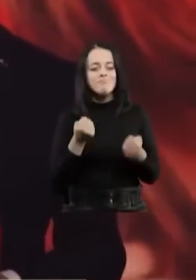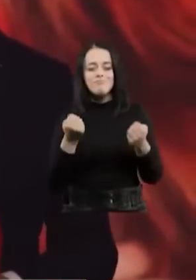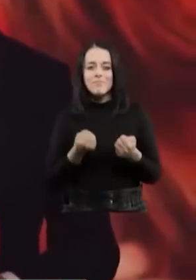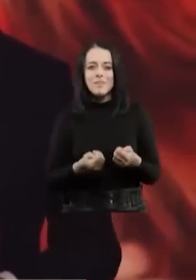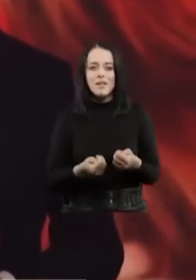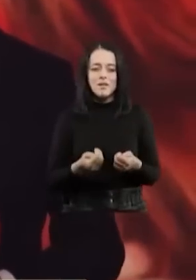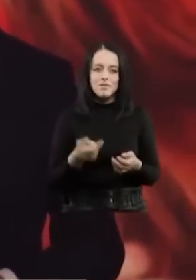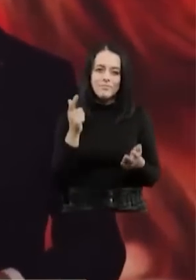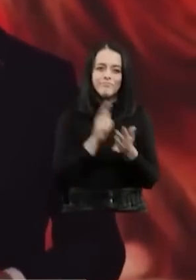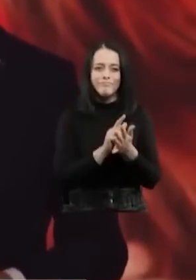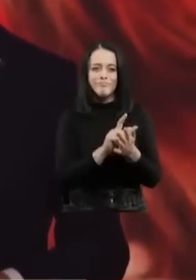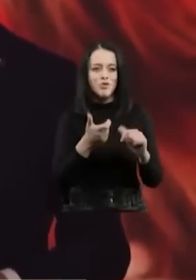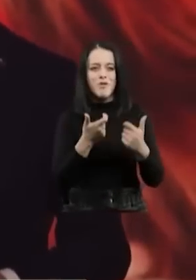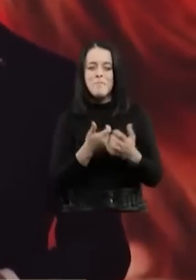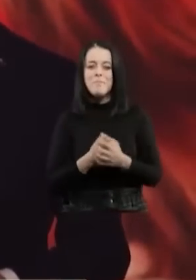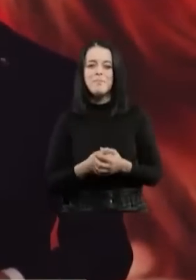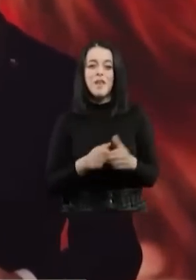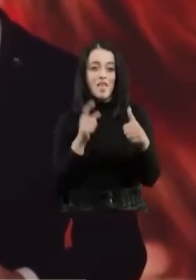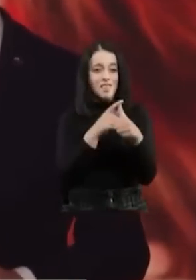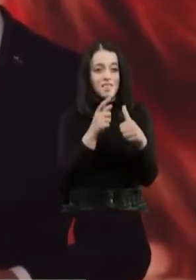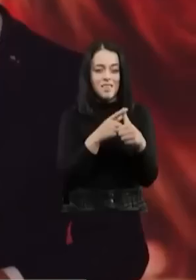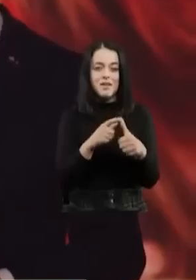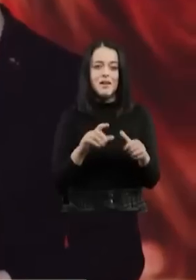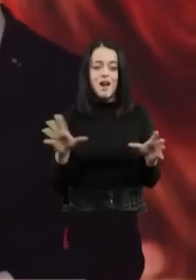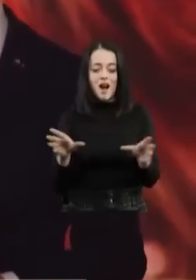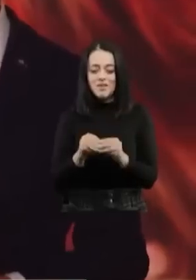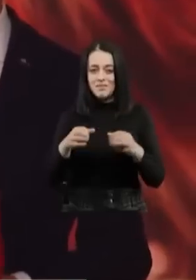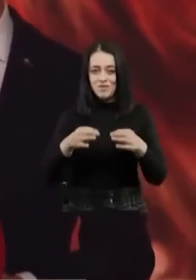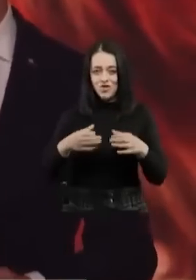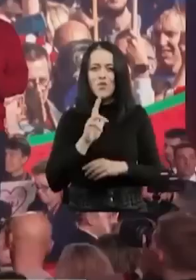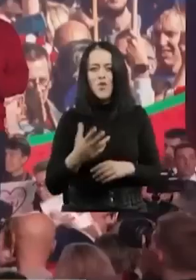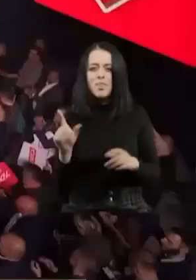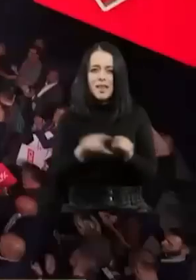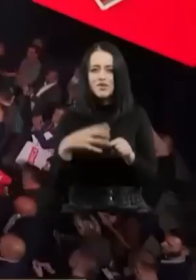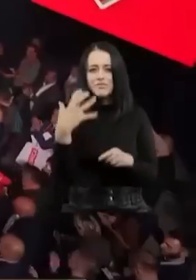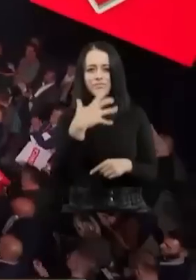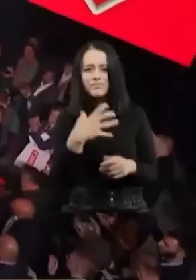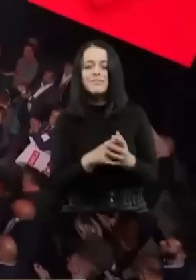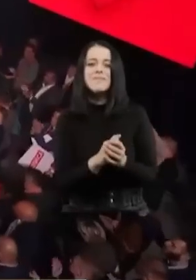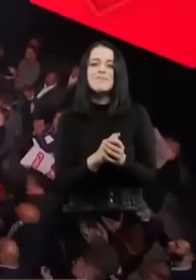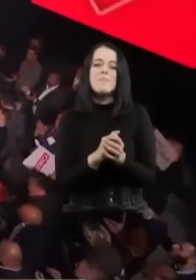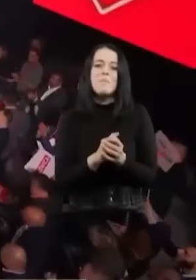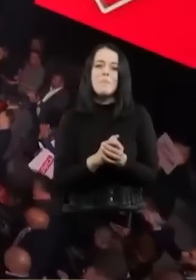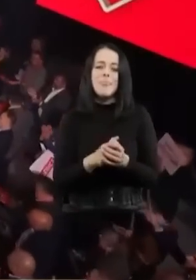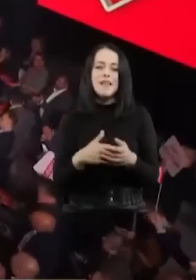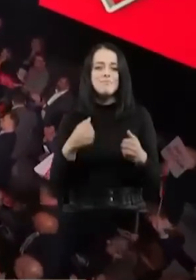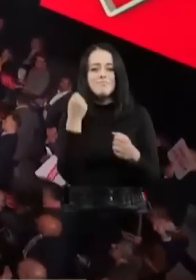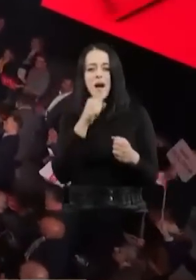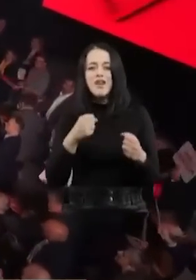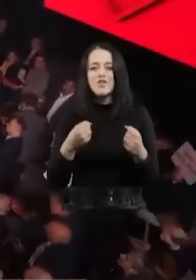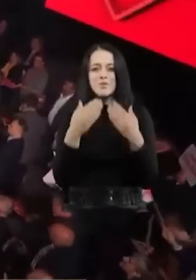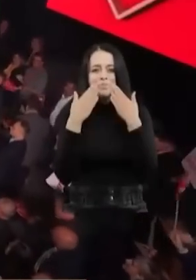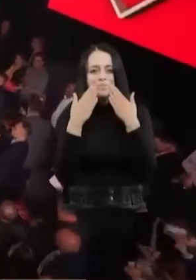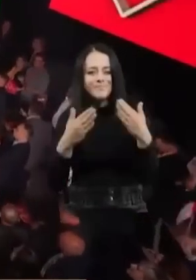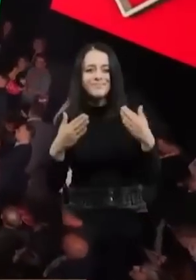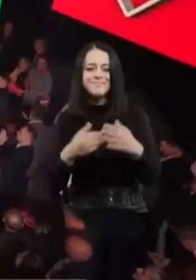skomentował. Jednym zdaniem, bo to jest też bardzo ważne, jeżeli chodzi o pozycję lewicy w tym układzie opozycyjnym. To, że lewica dzisiaj deklaruje